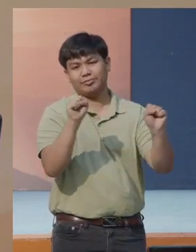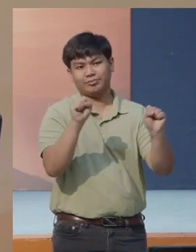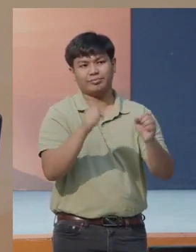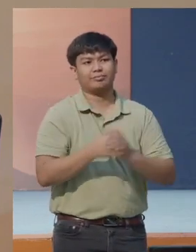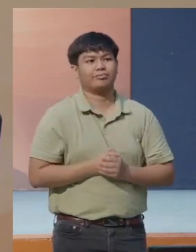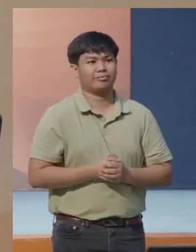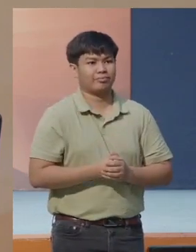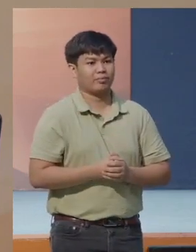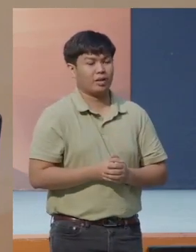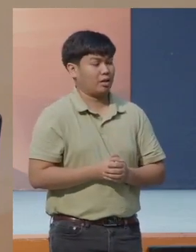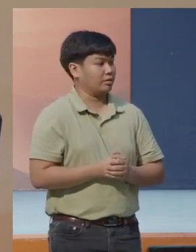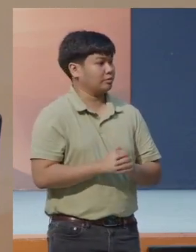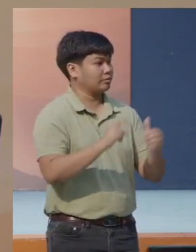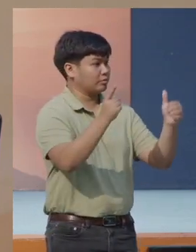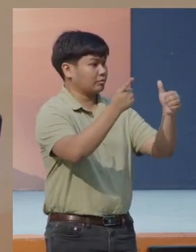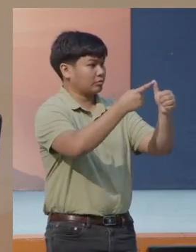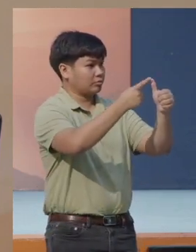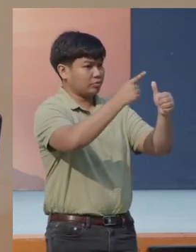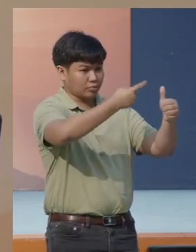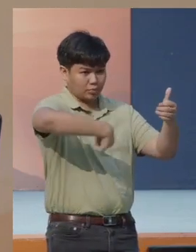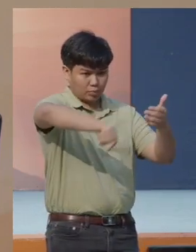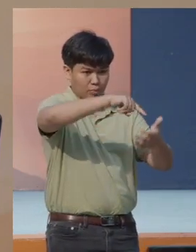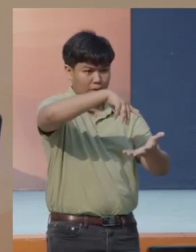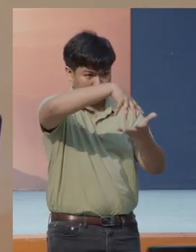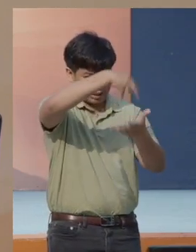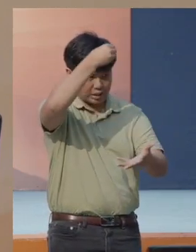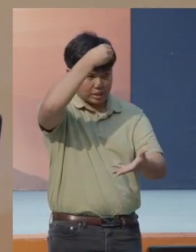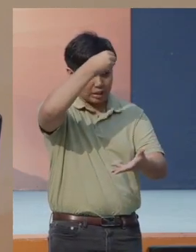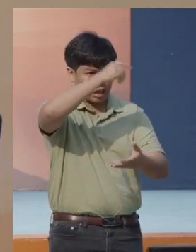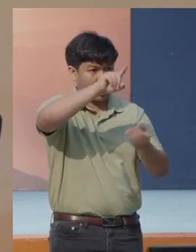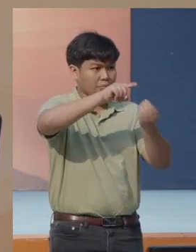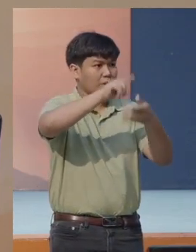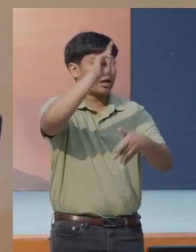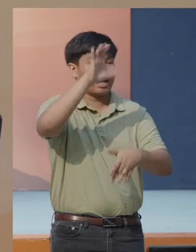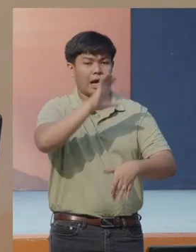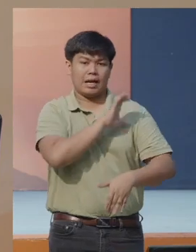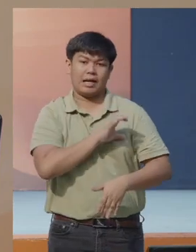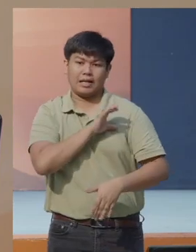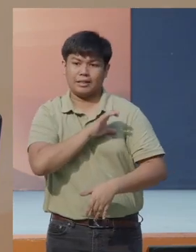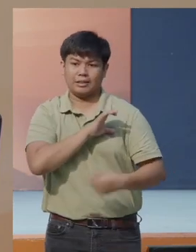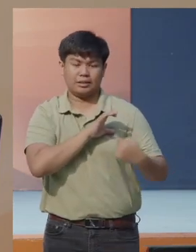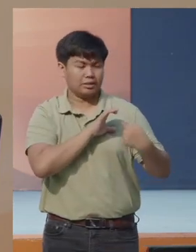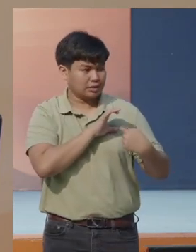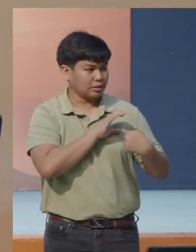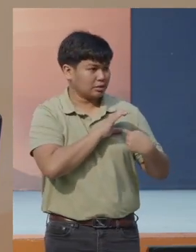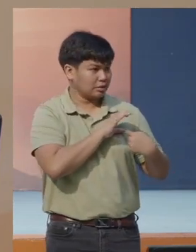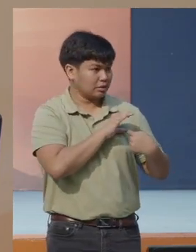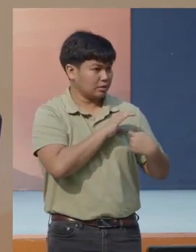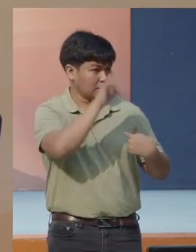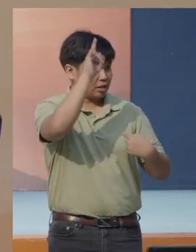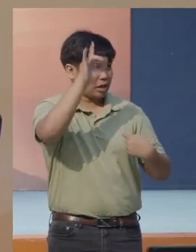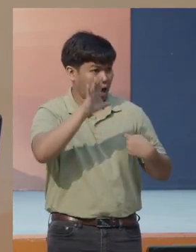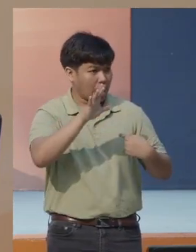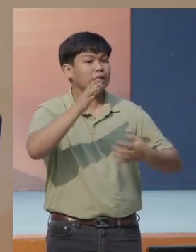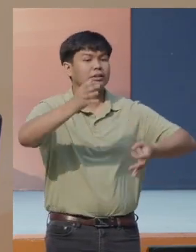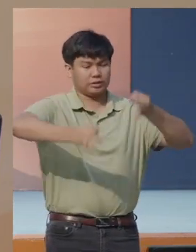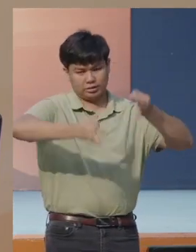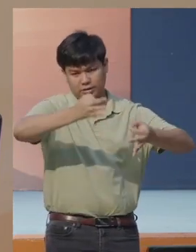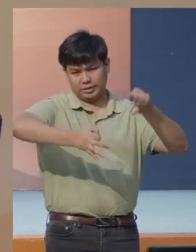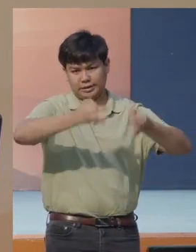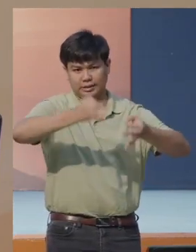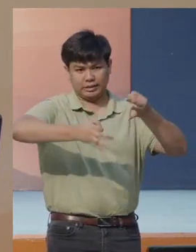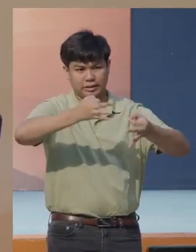Firstly, gusto po nating matutunan ang karakter ni God of God being a just God,